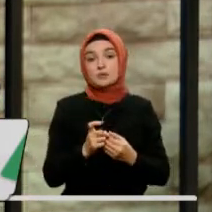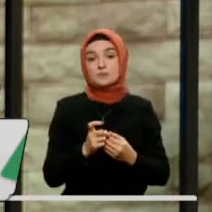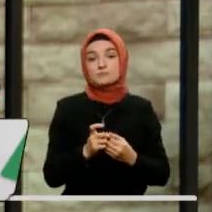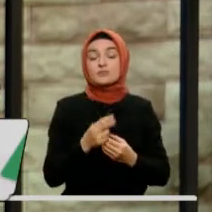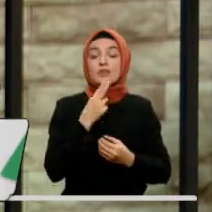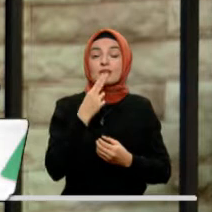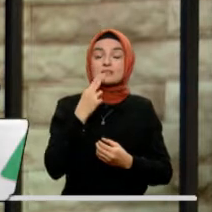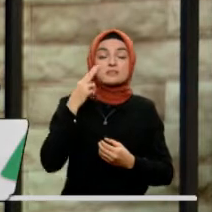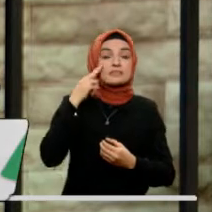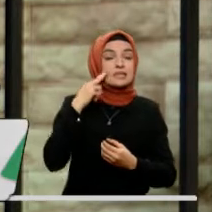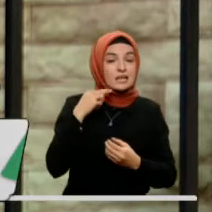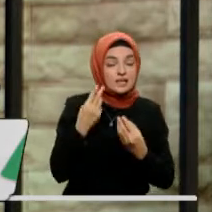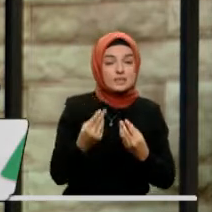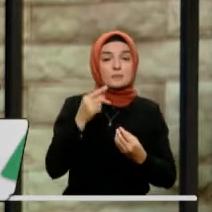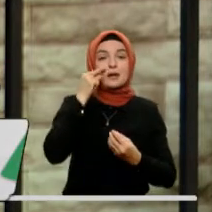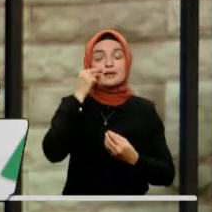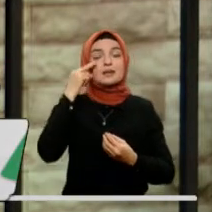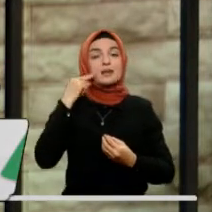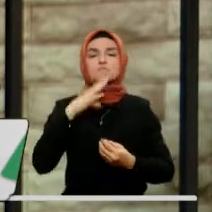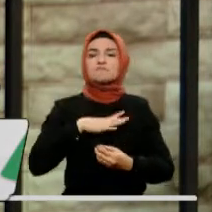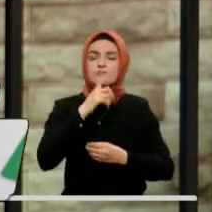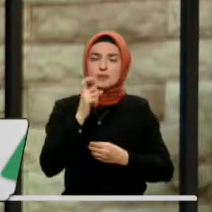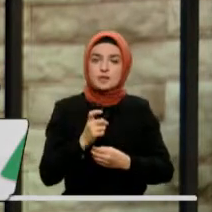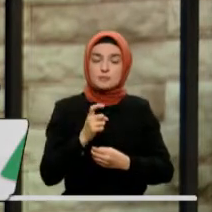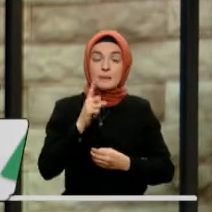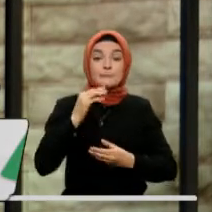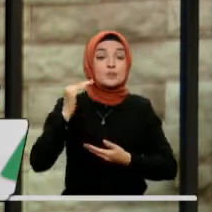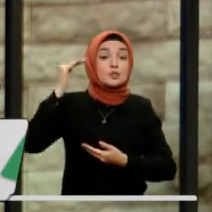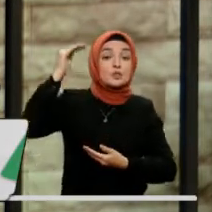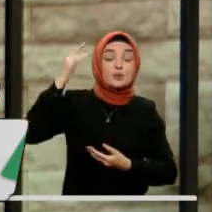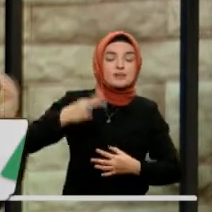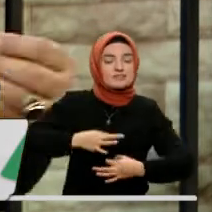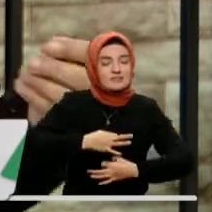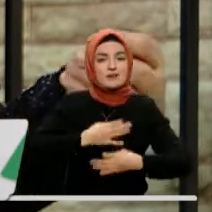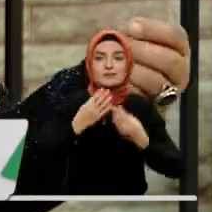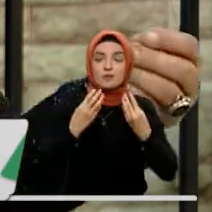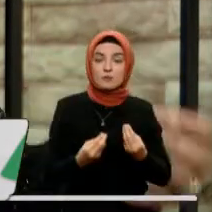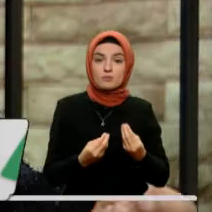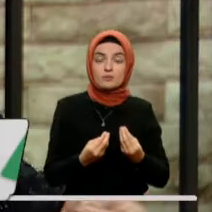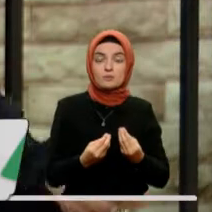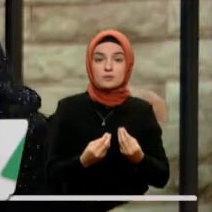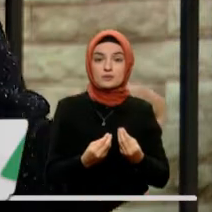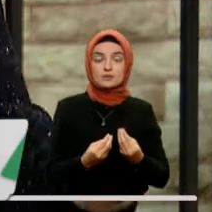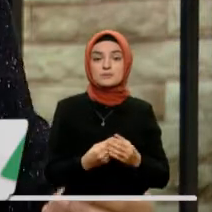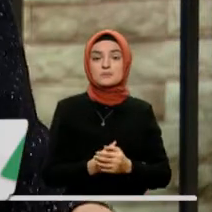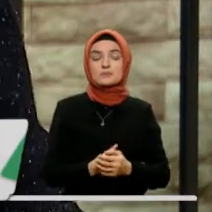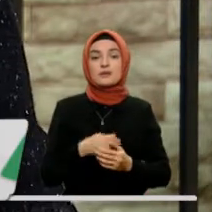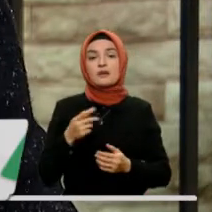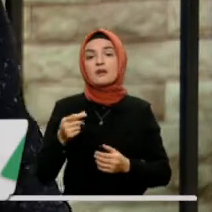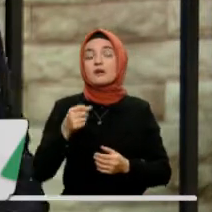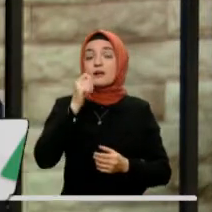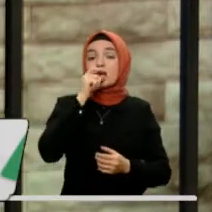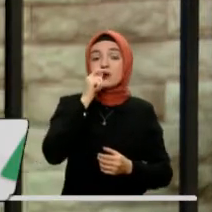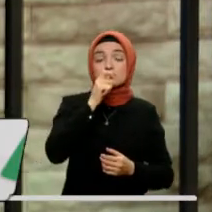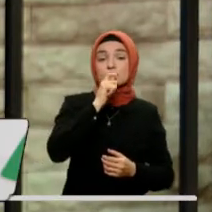kadın edebi. Hı hı. Kız edebi. Var mı bu edep? Edep nedir? Bir büyüğe karşı saygı. Yoksa işte Çorumlu ayağa kalkmış,